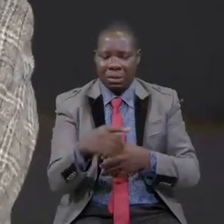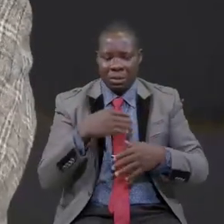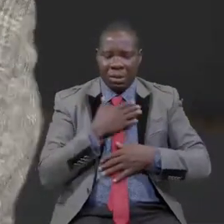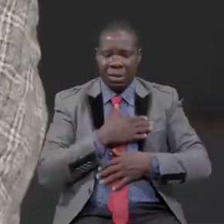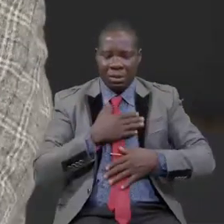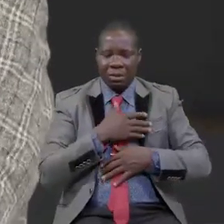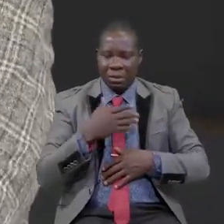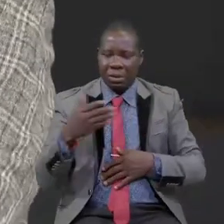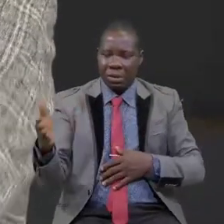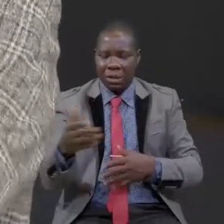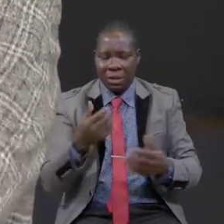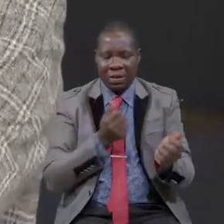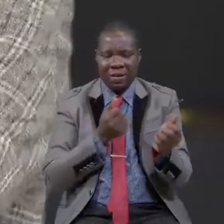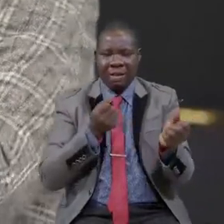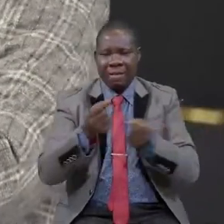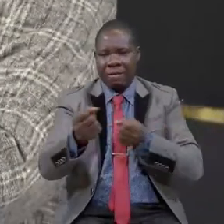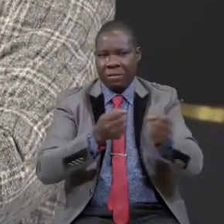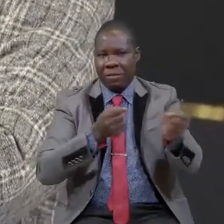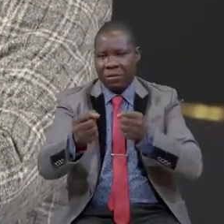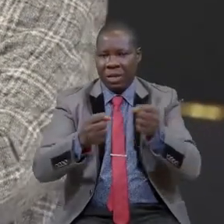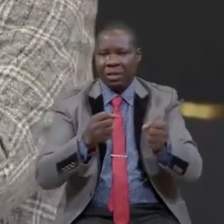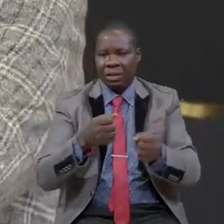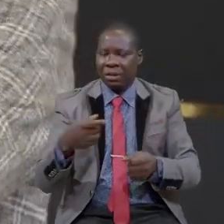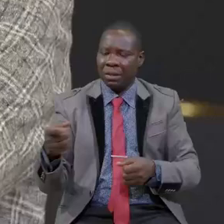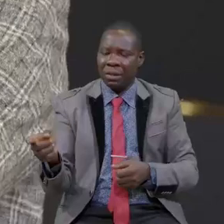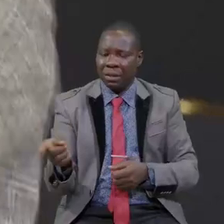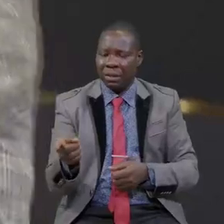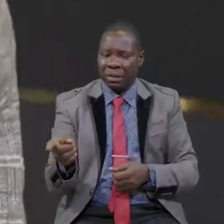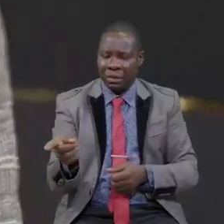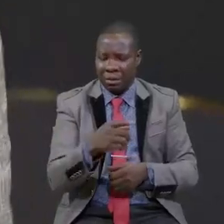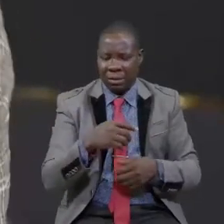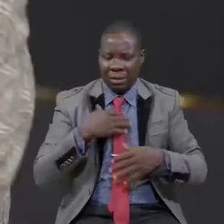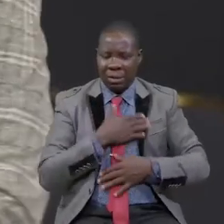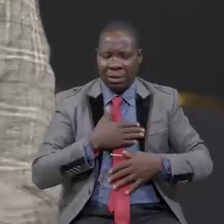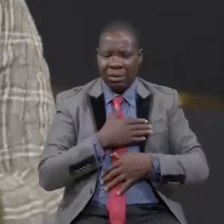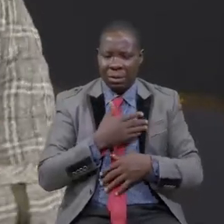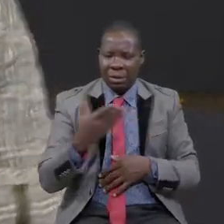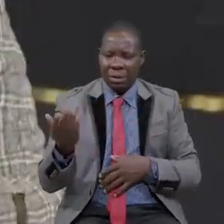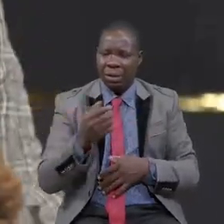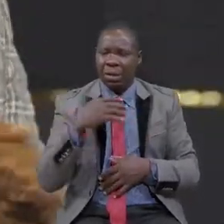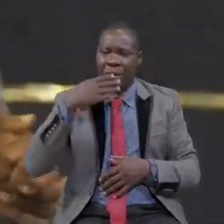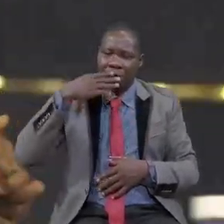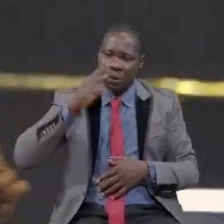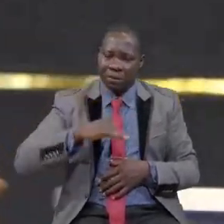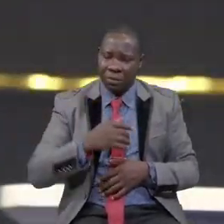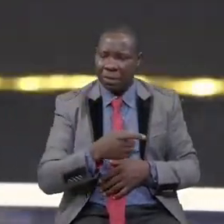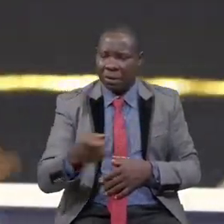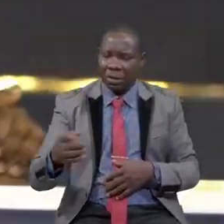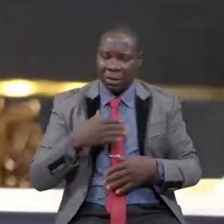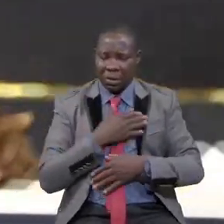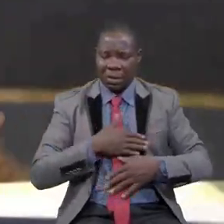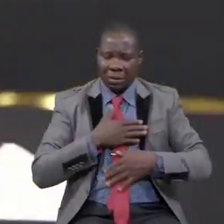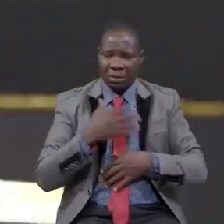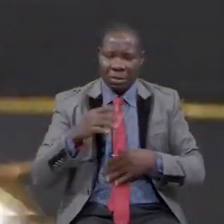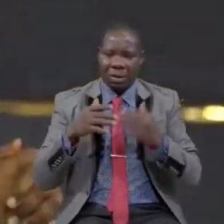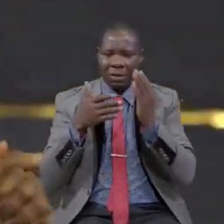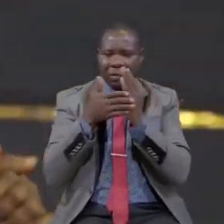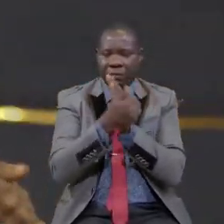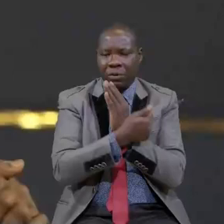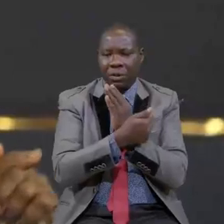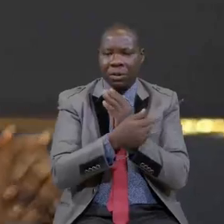de leur bagarre, ils jouissent de leurs mauvaises pratiques, ils jouissent de leur fornication,